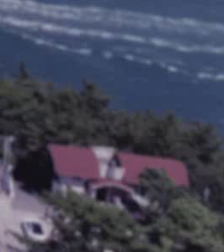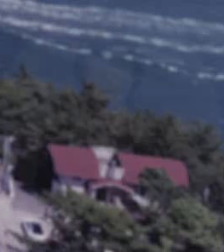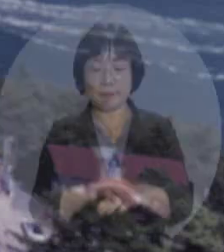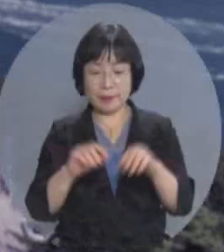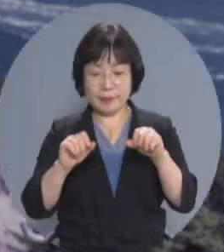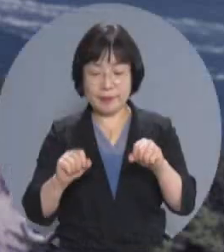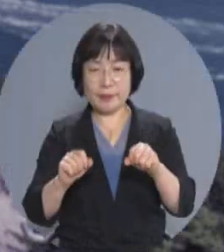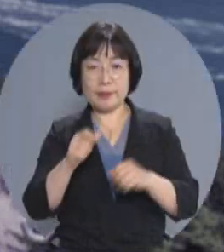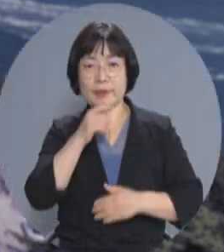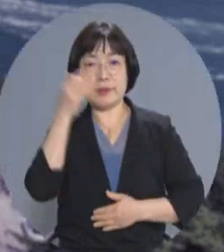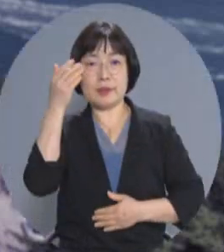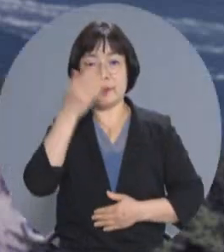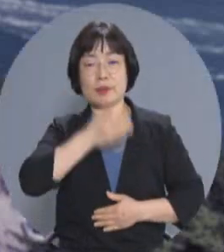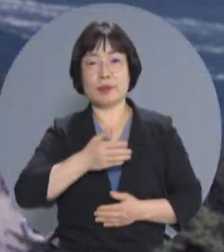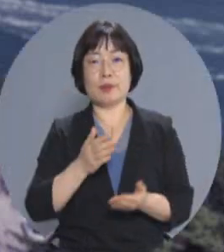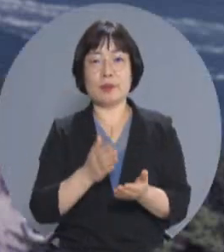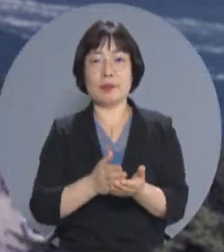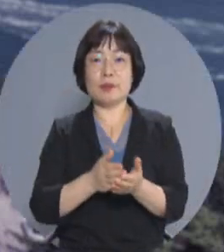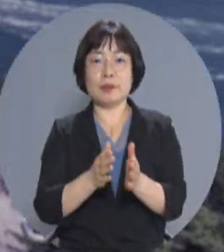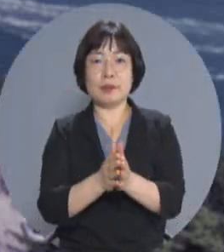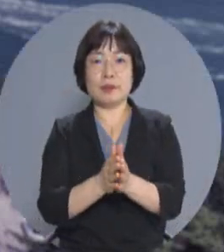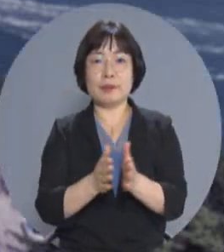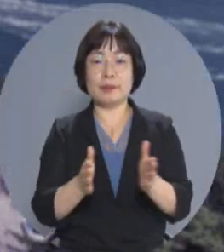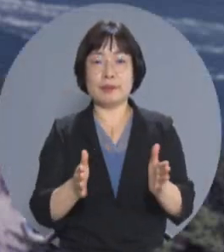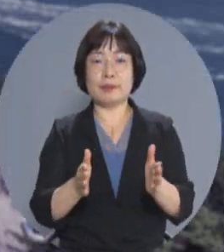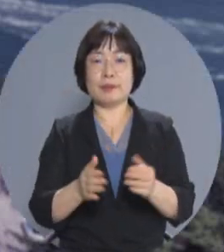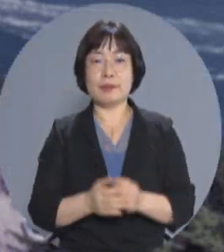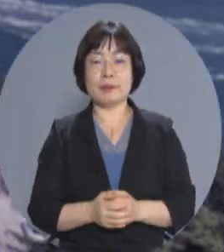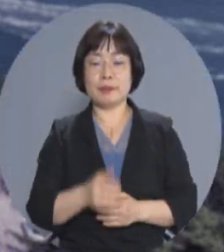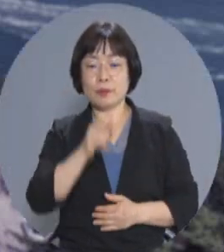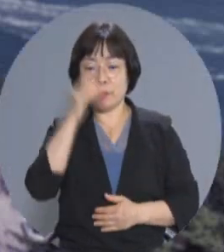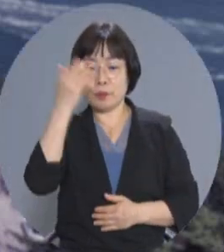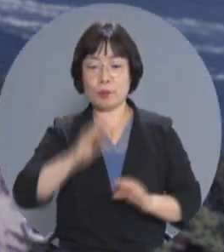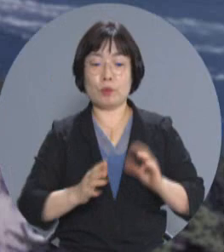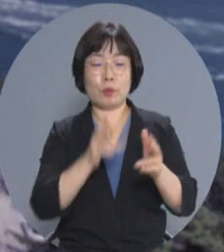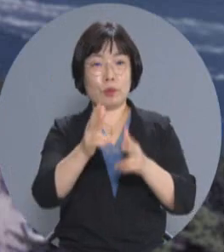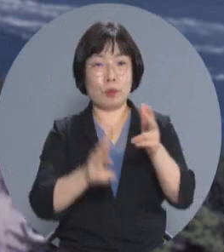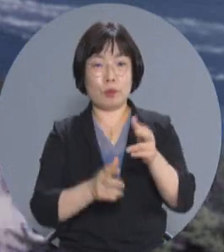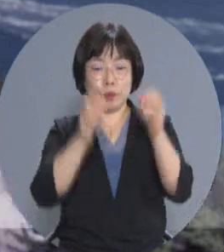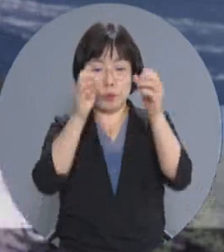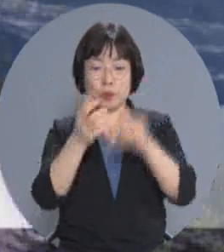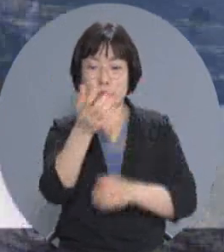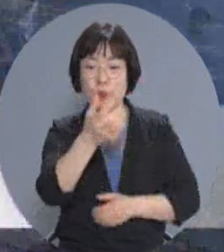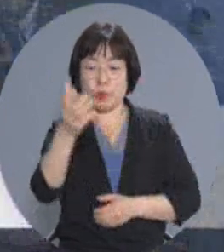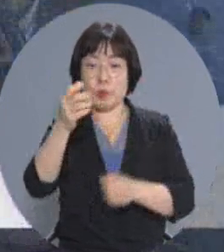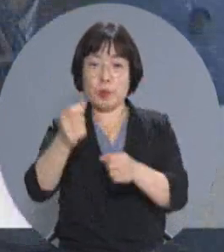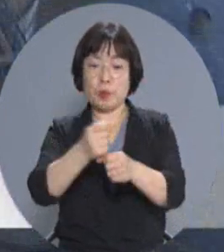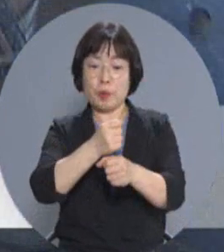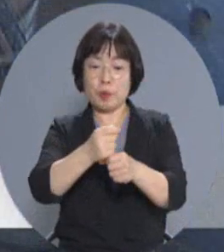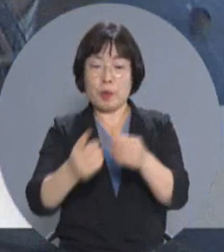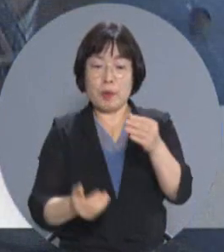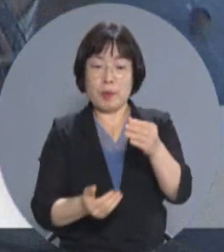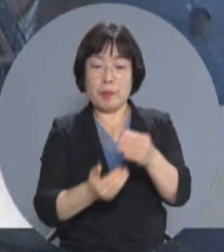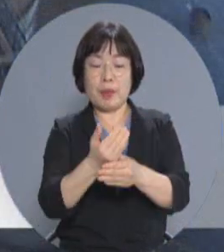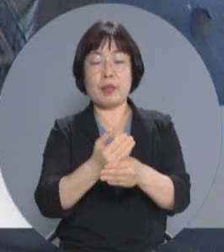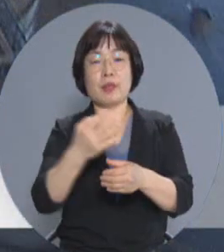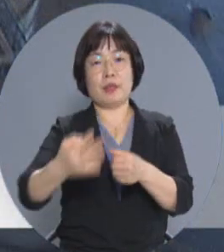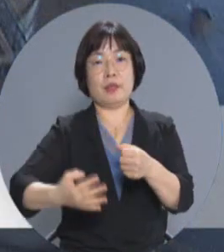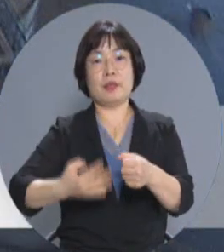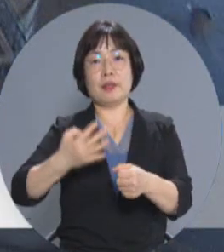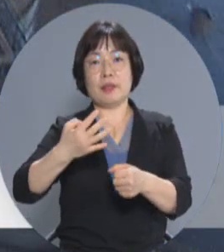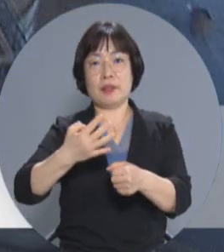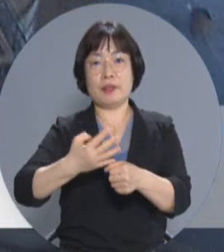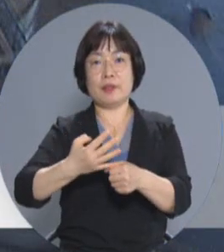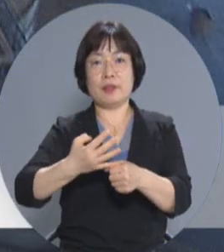여러분 안녕하십니까 여수 MBC 뉴스데스크입니다 여수 국가산단 대기오염물질 배출량 조작 사건이